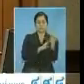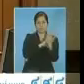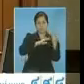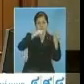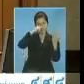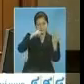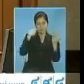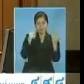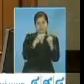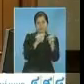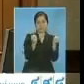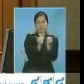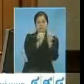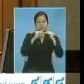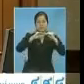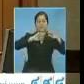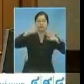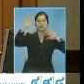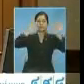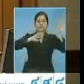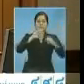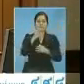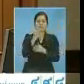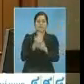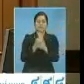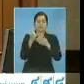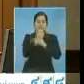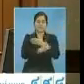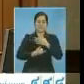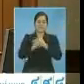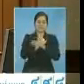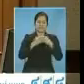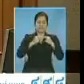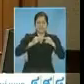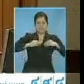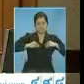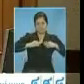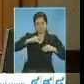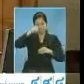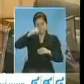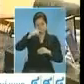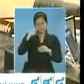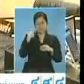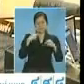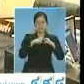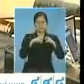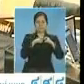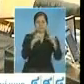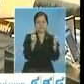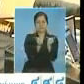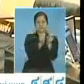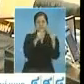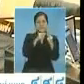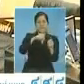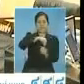ก็ส่งผลทำให้หลายๆประเทศนั้นเราไม่ได้รับการยอมรับจากนานาประเทศสิ่งที่มีผลกระทบก็คือเศรษฐกิจที่